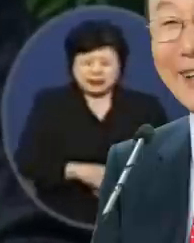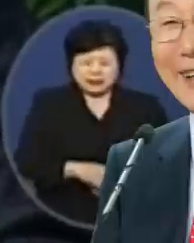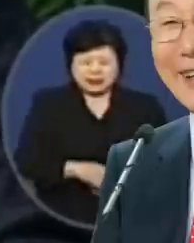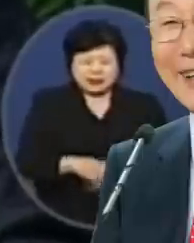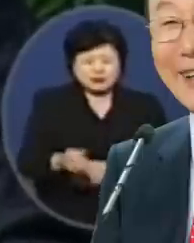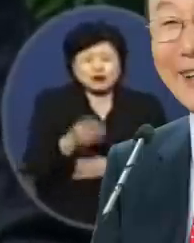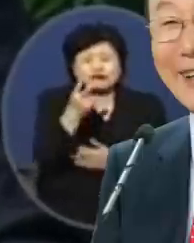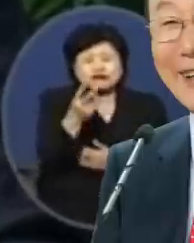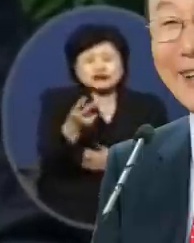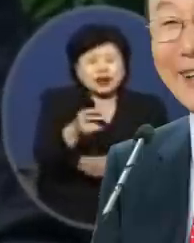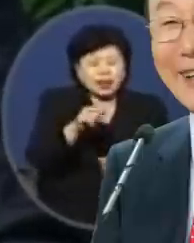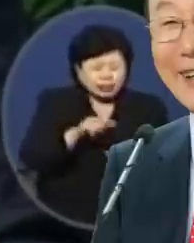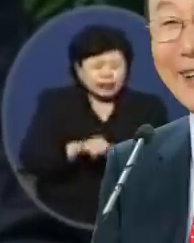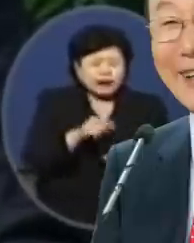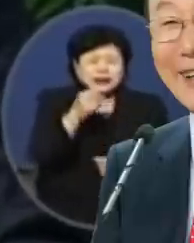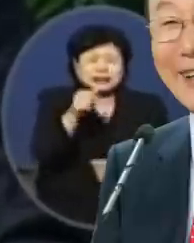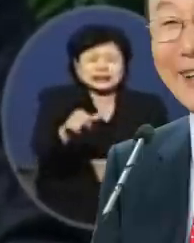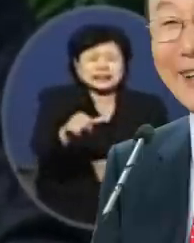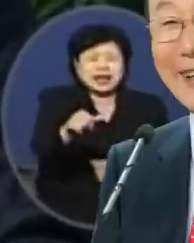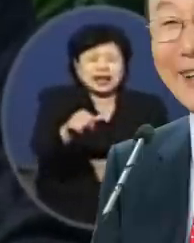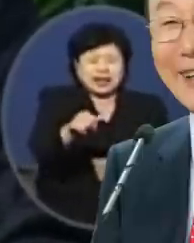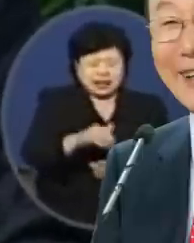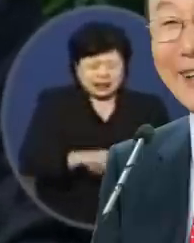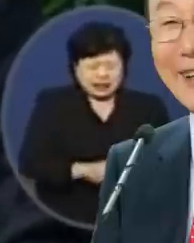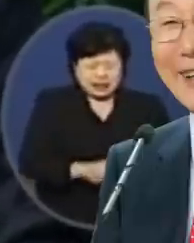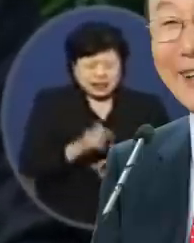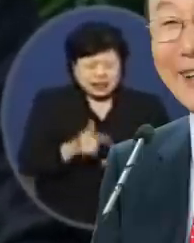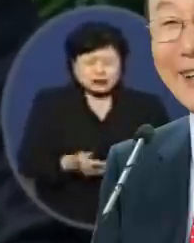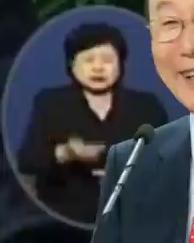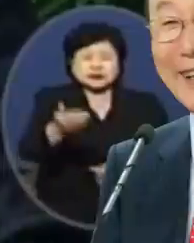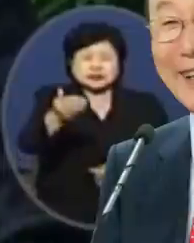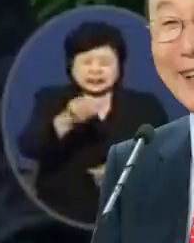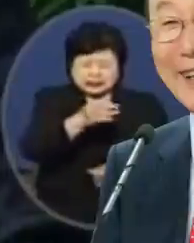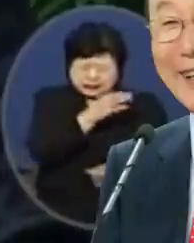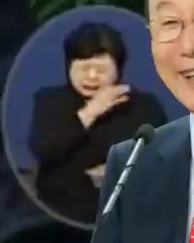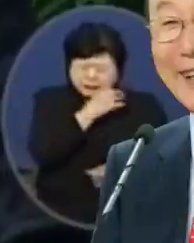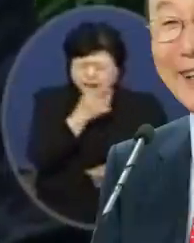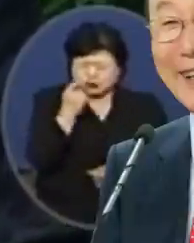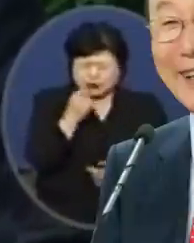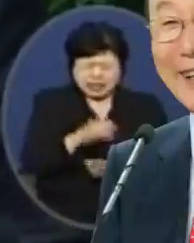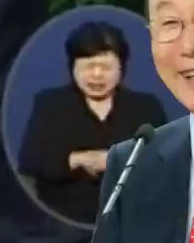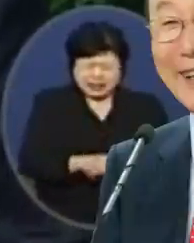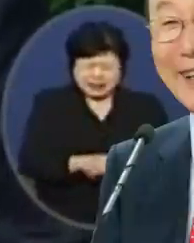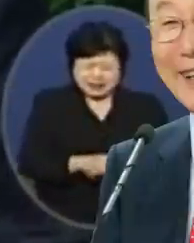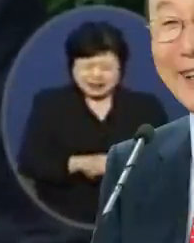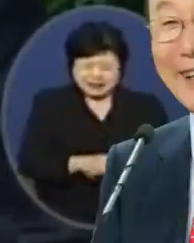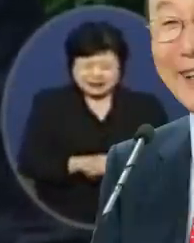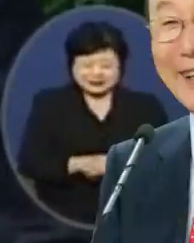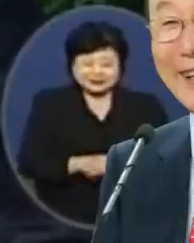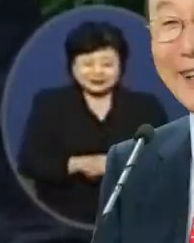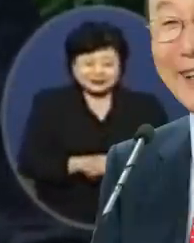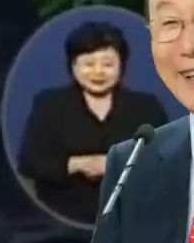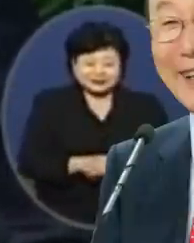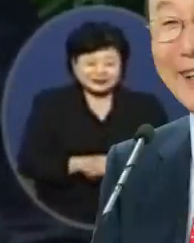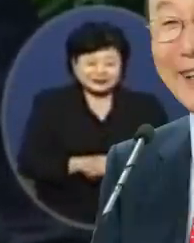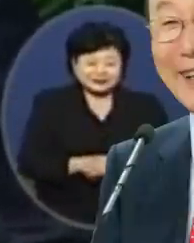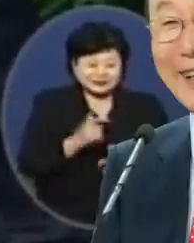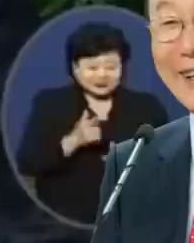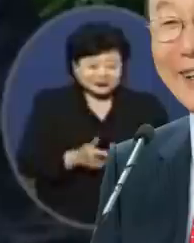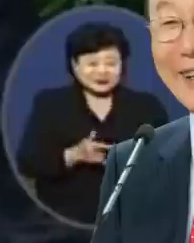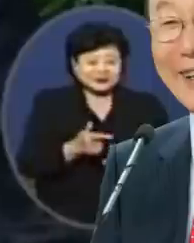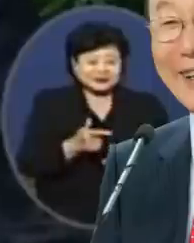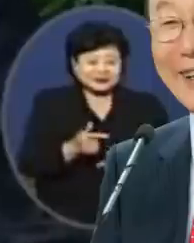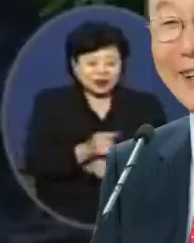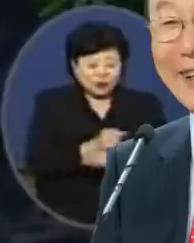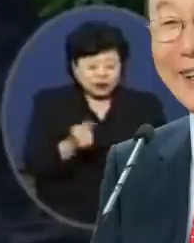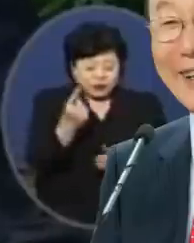물고기 보리떡 5개와 물고기 2마리를 예수님께 어떻게 가지 나간단 말이냐. 아, 그래도 예수님이